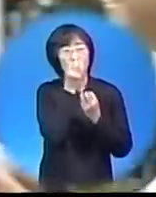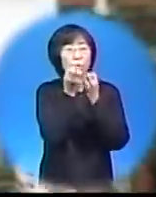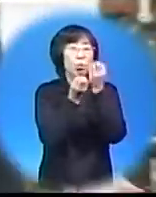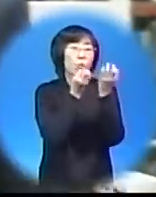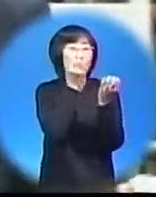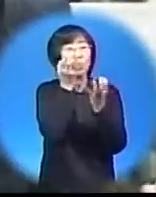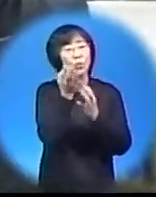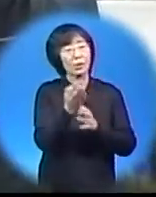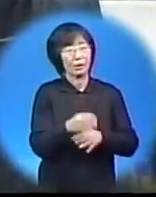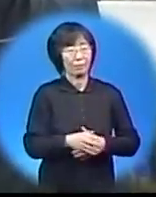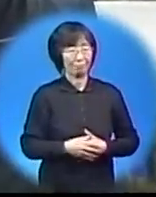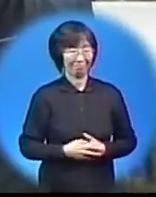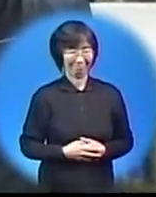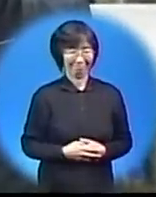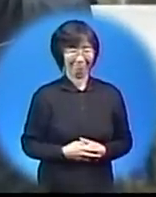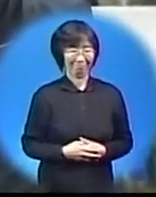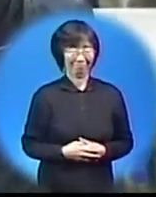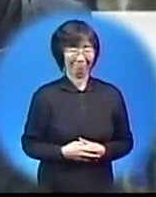ね、